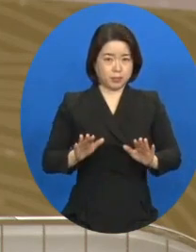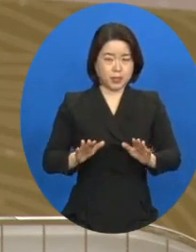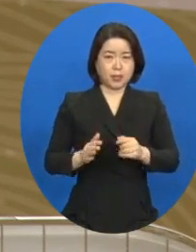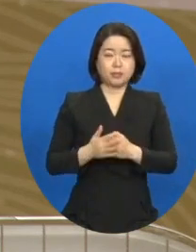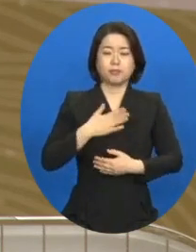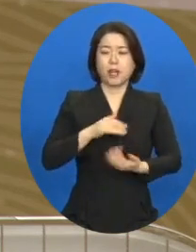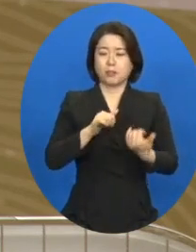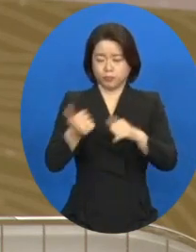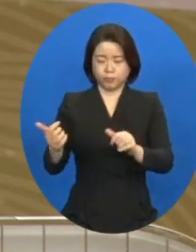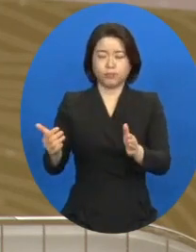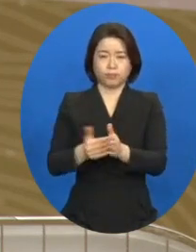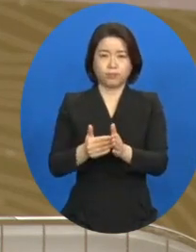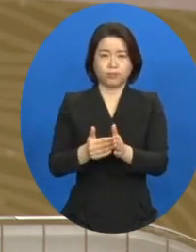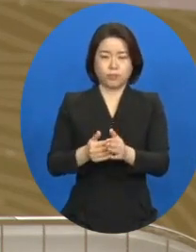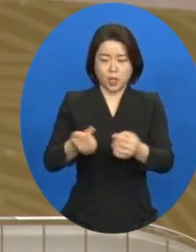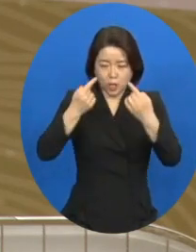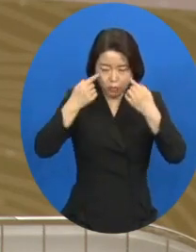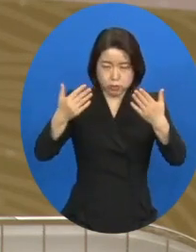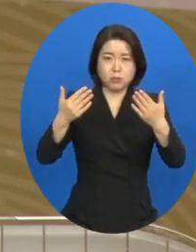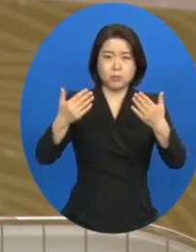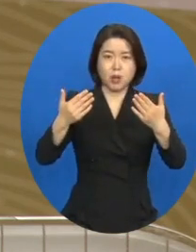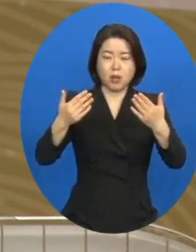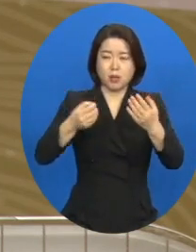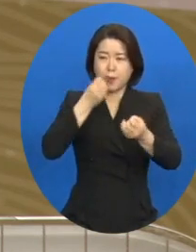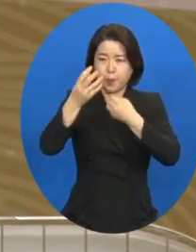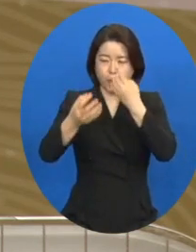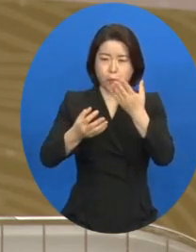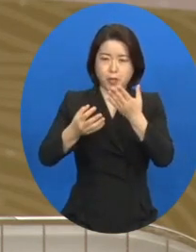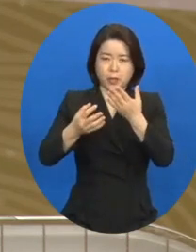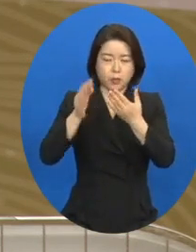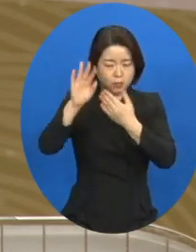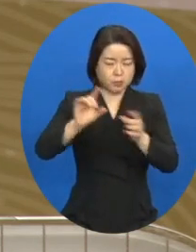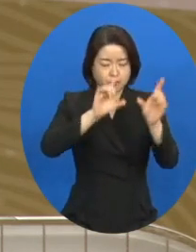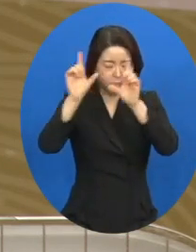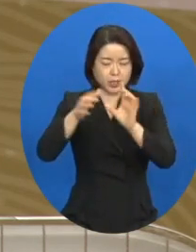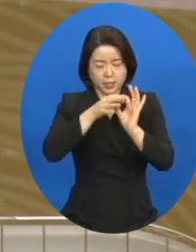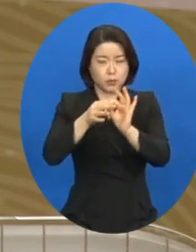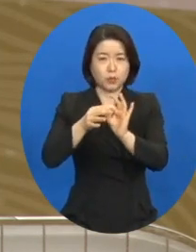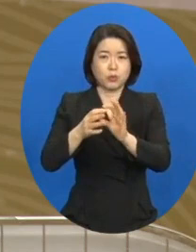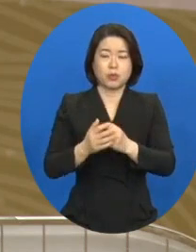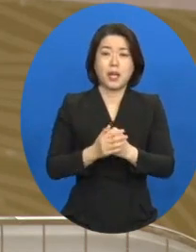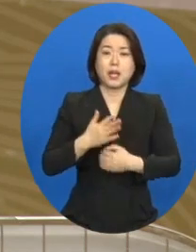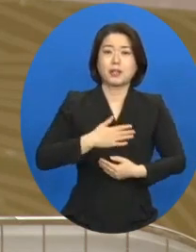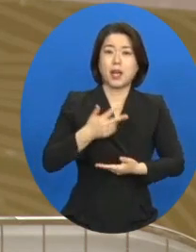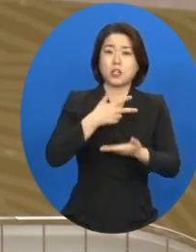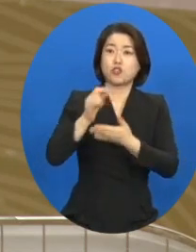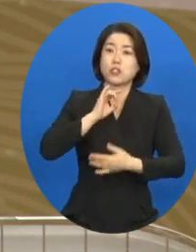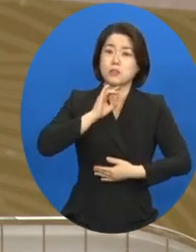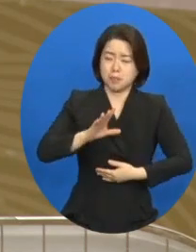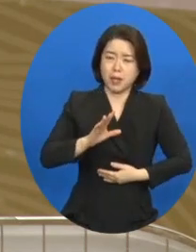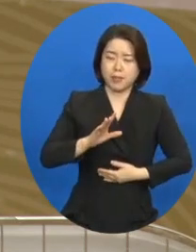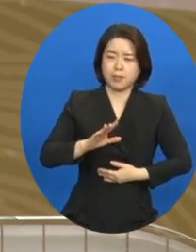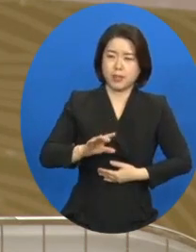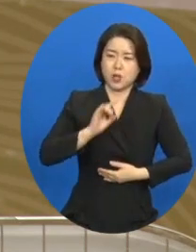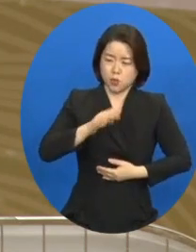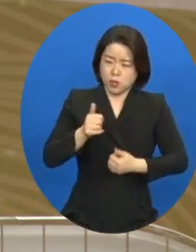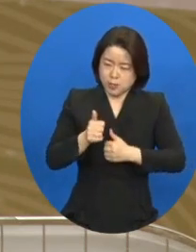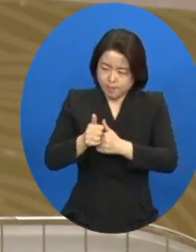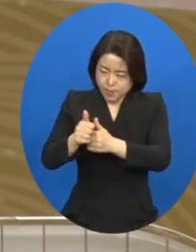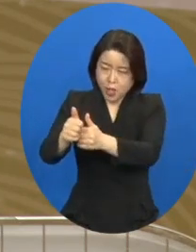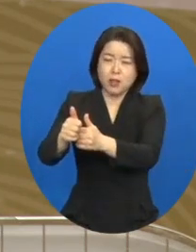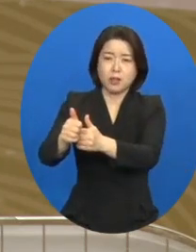나는 죽었습니다. 분명하게 고백하고 산다. 나는 이제 주님만 오직